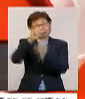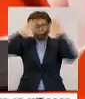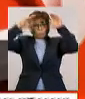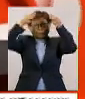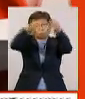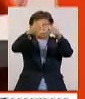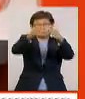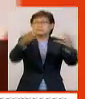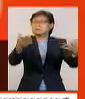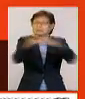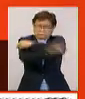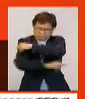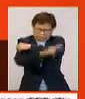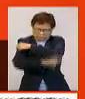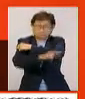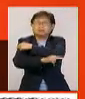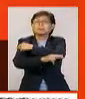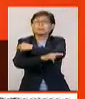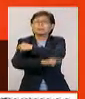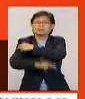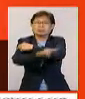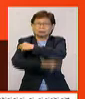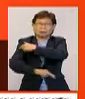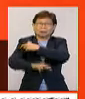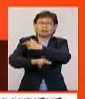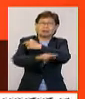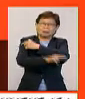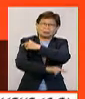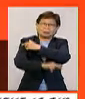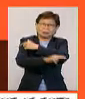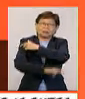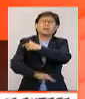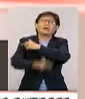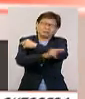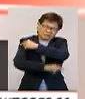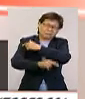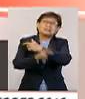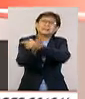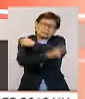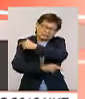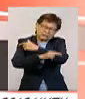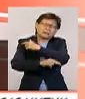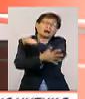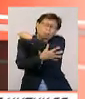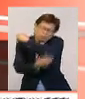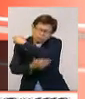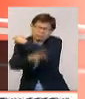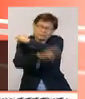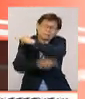fokus mana-mana negeri yang saya tak kata kaya lah, tak kaya, kurang yang miskin sikit